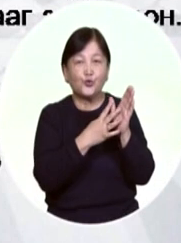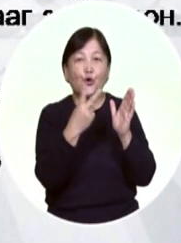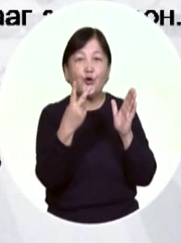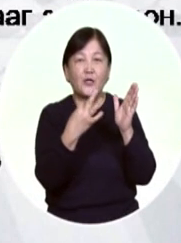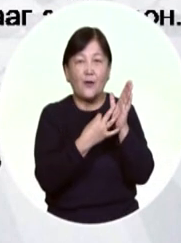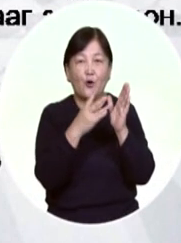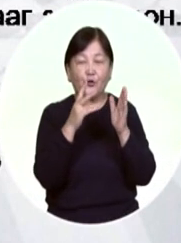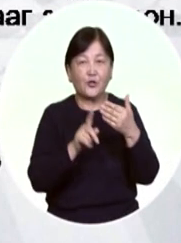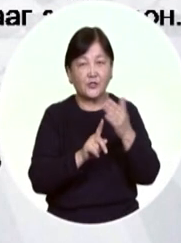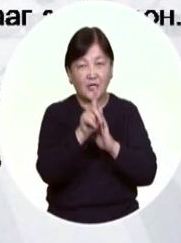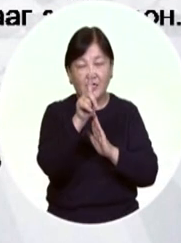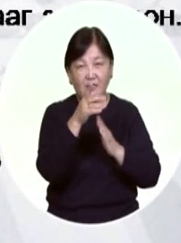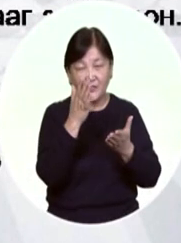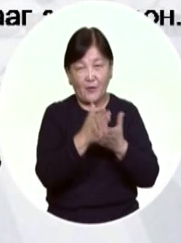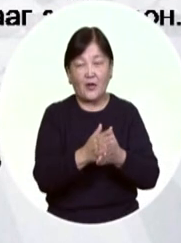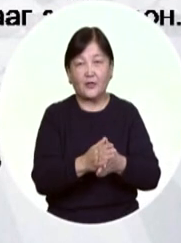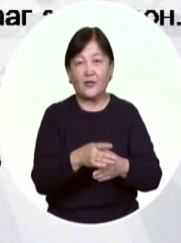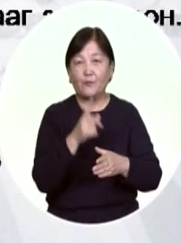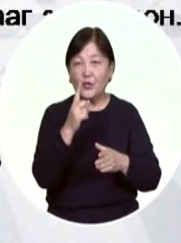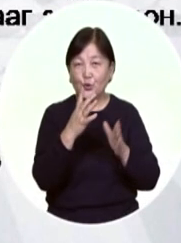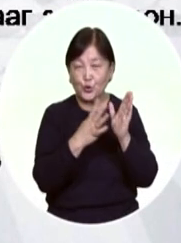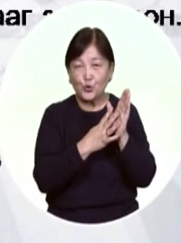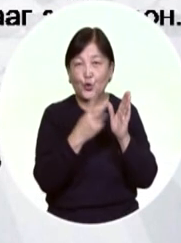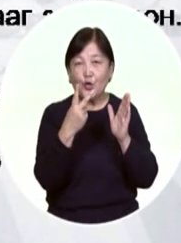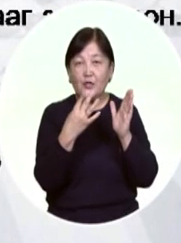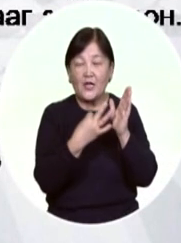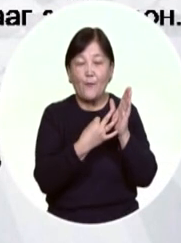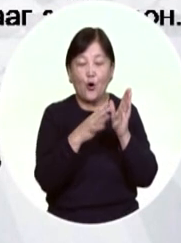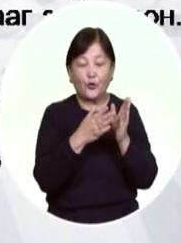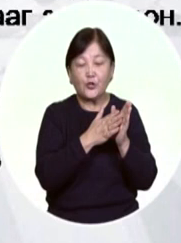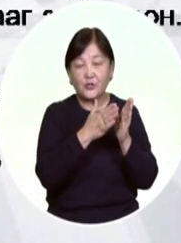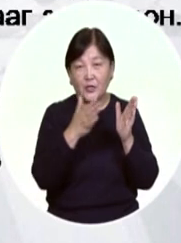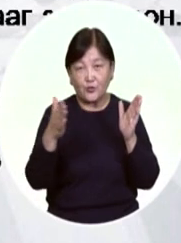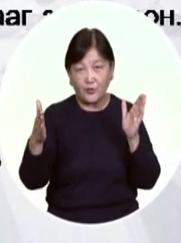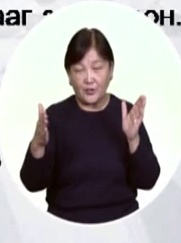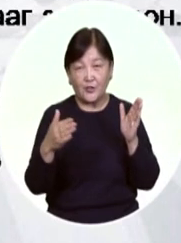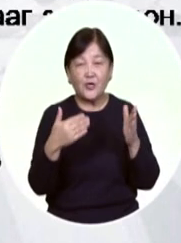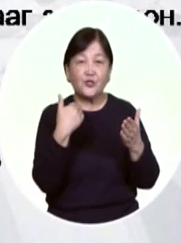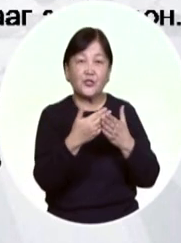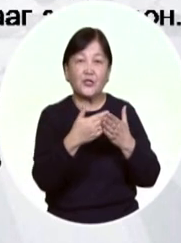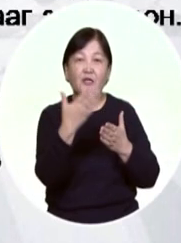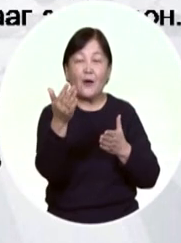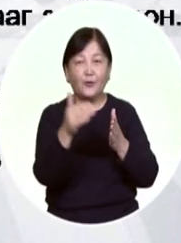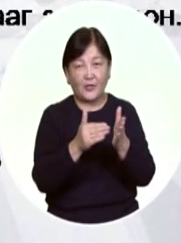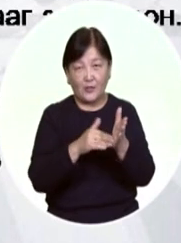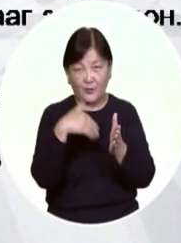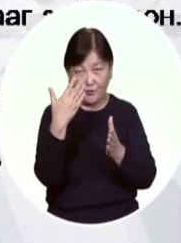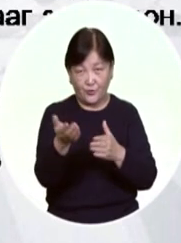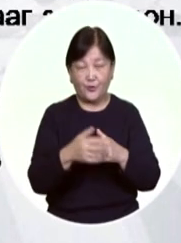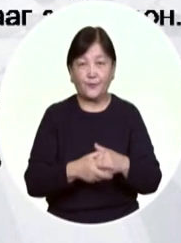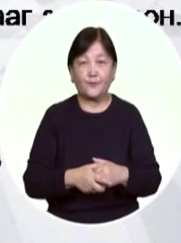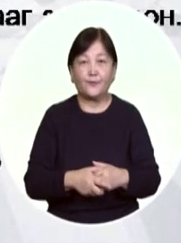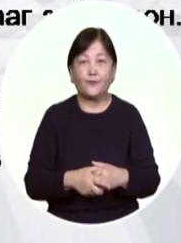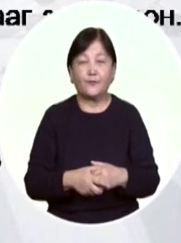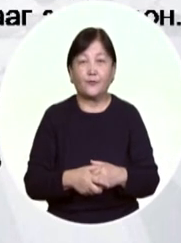энэ зөвөнтний бодлогын хэрэгдсэн жишээг хэд хэдэн жишээнээр тайлбарлая. За, энэ жишээл нийгмийн одоо